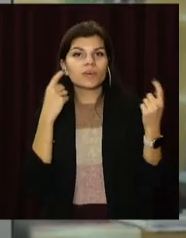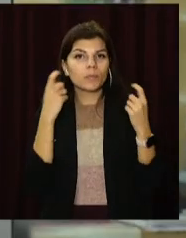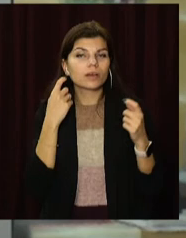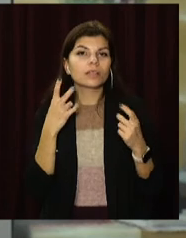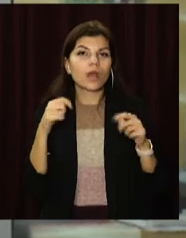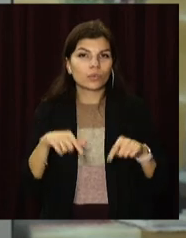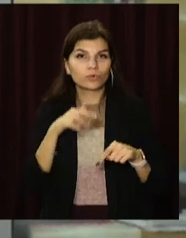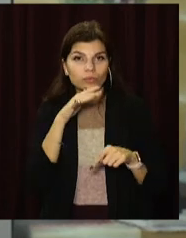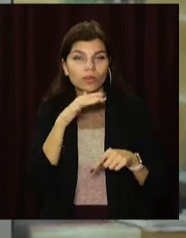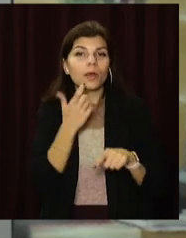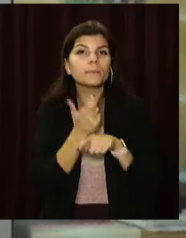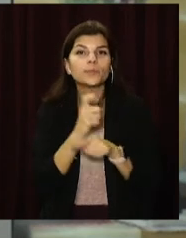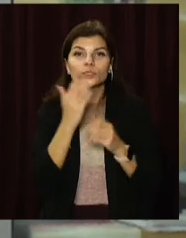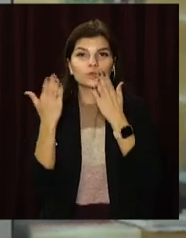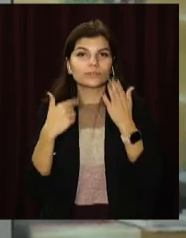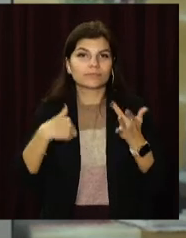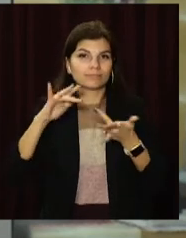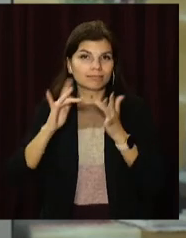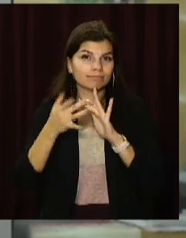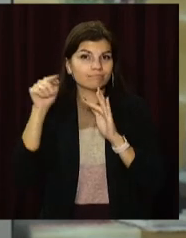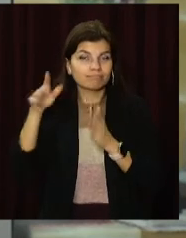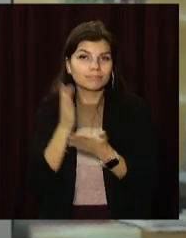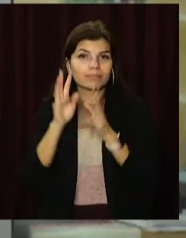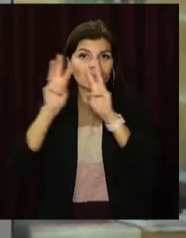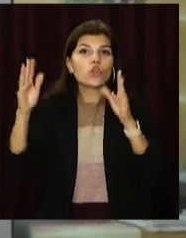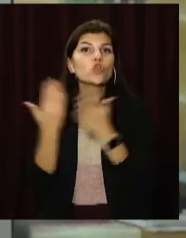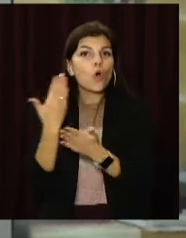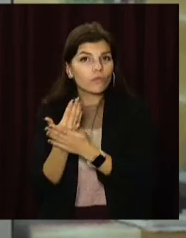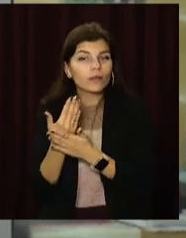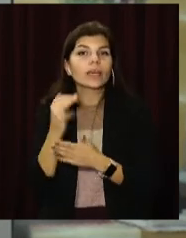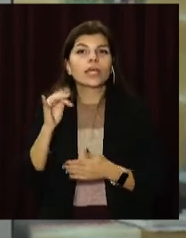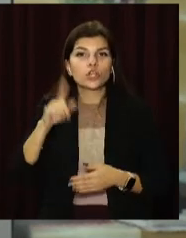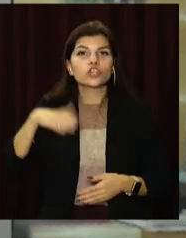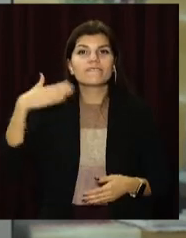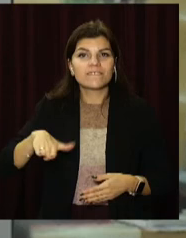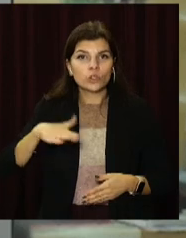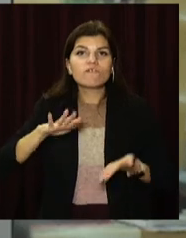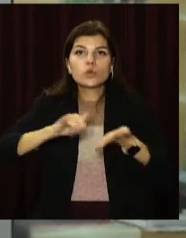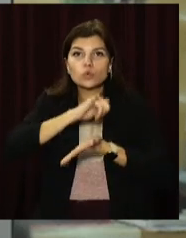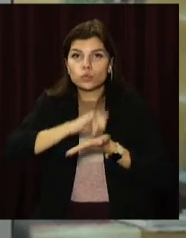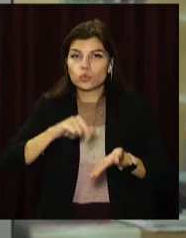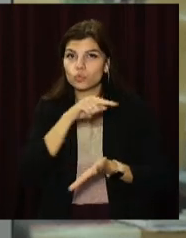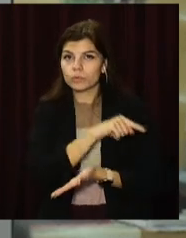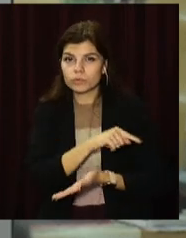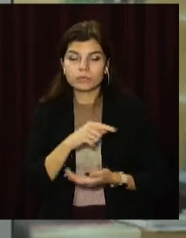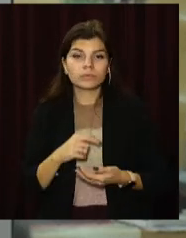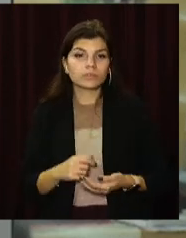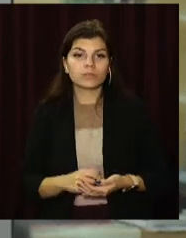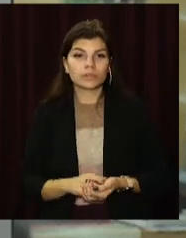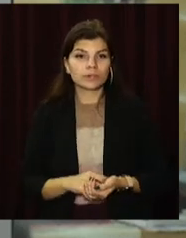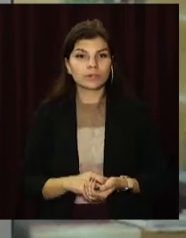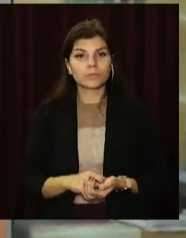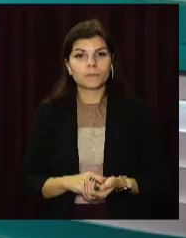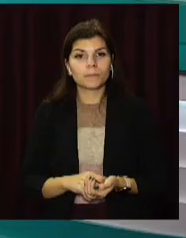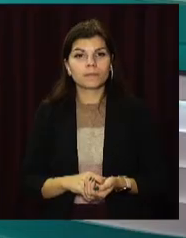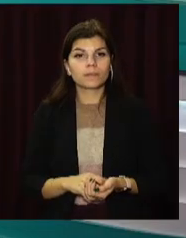цю годину. Більше читайте на нашому сайті opentv.media та на сторінках у соцмережах. Сюжети переглядайте на нашому